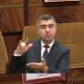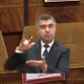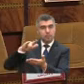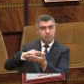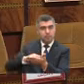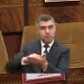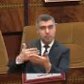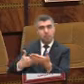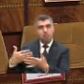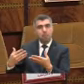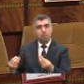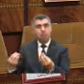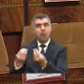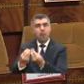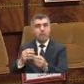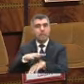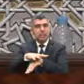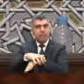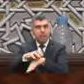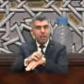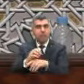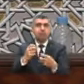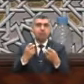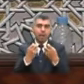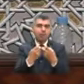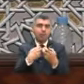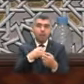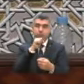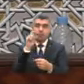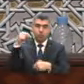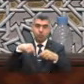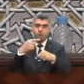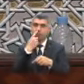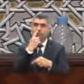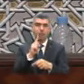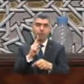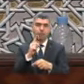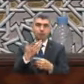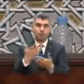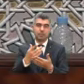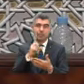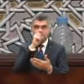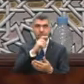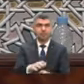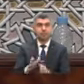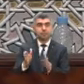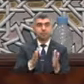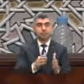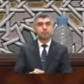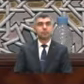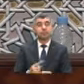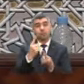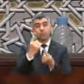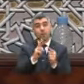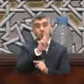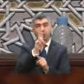مع الدول الاسكندنافيه، وهاد المغاربه هادو بغاو يجيو لبلادهم ما لقاوش فاش يجيو. شكرا السيده النائبه المحترمه. هل من تعقيب